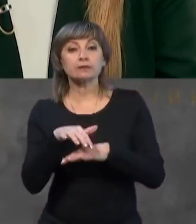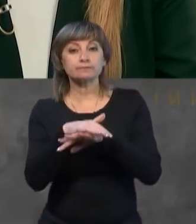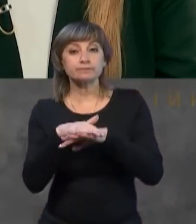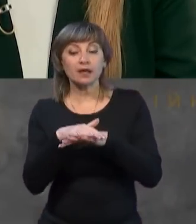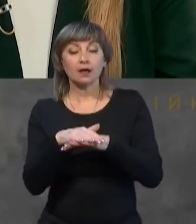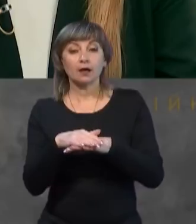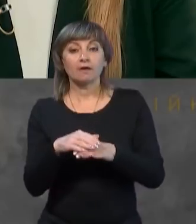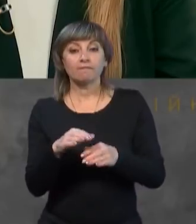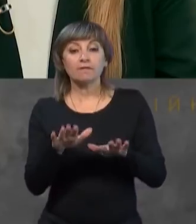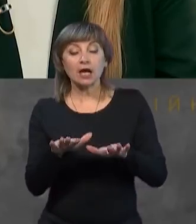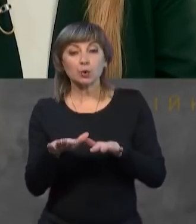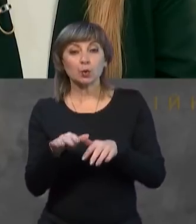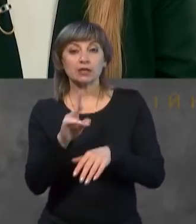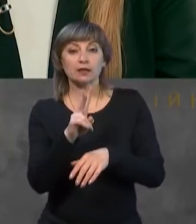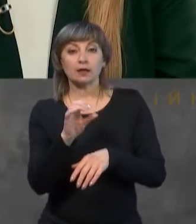в районі Кремінної?